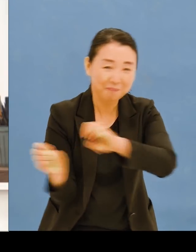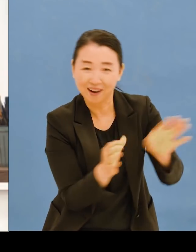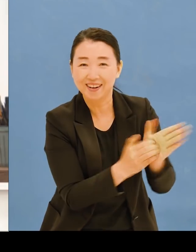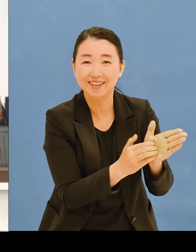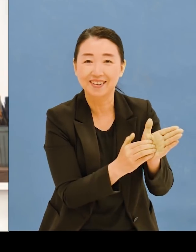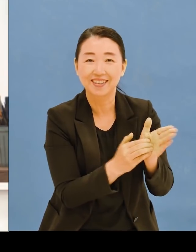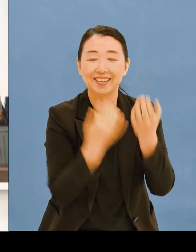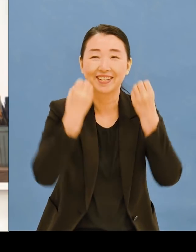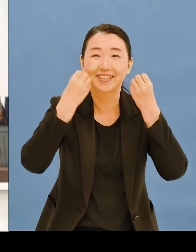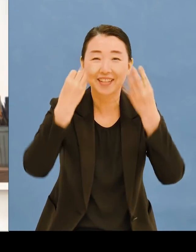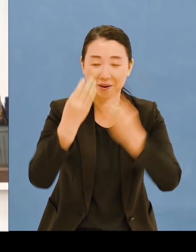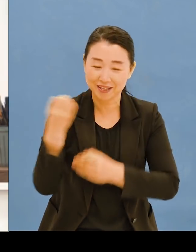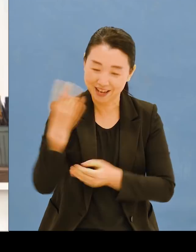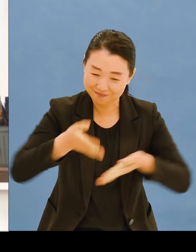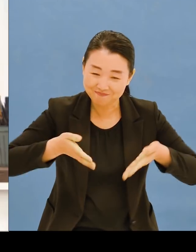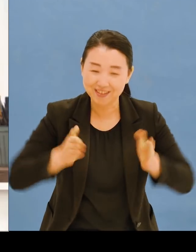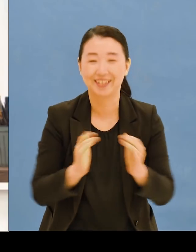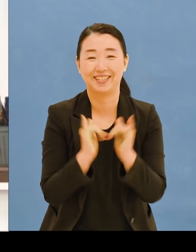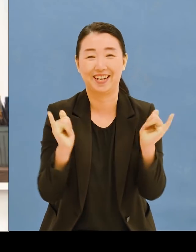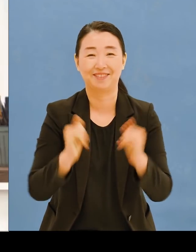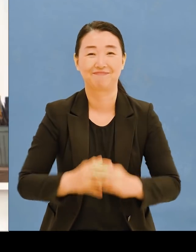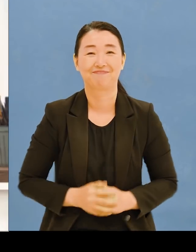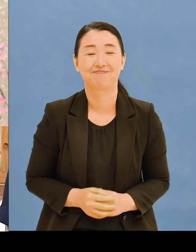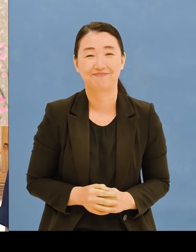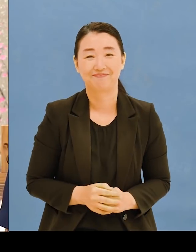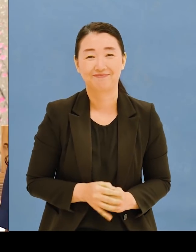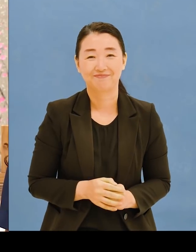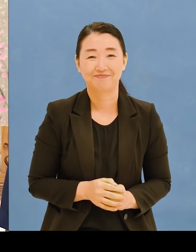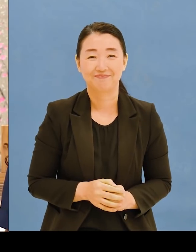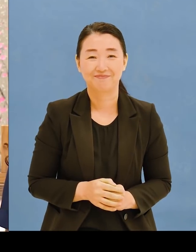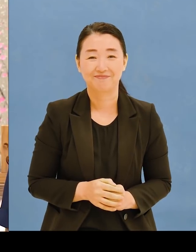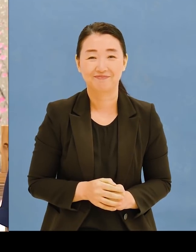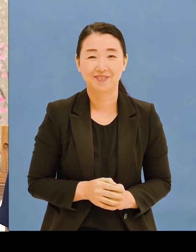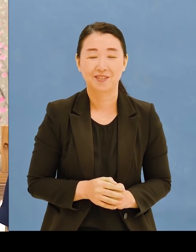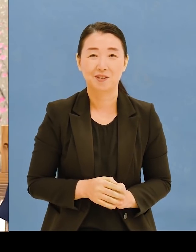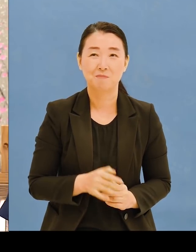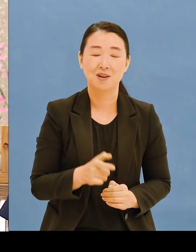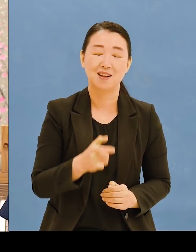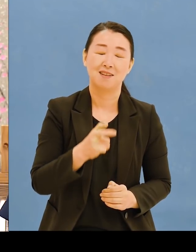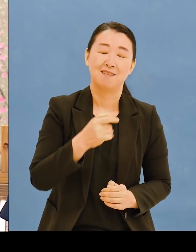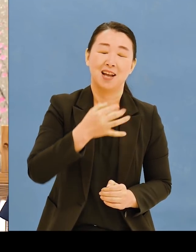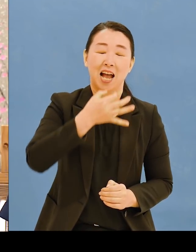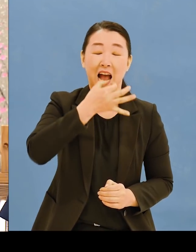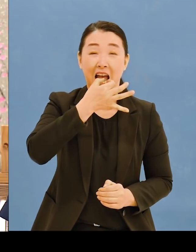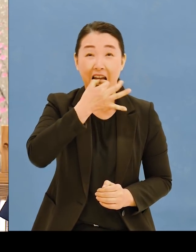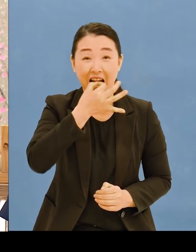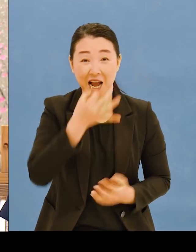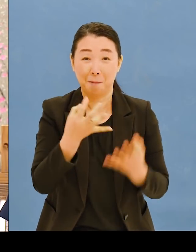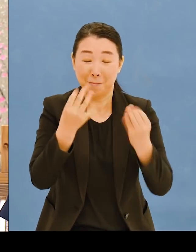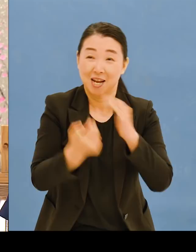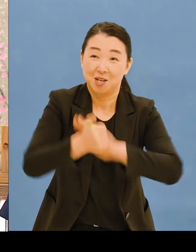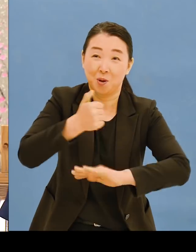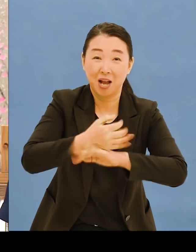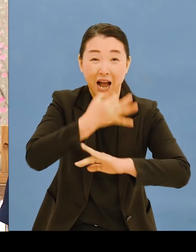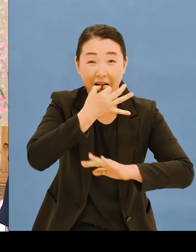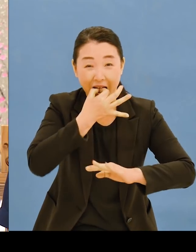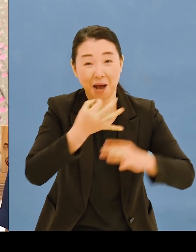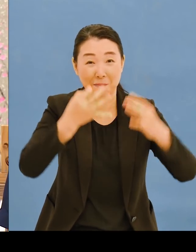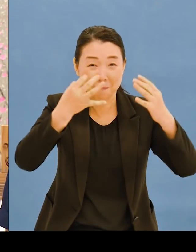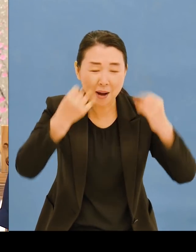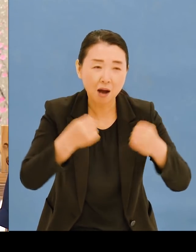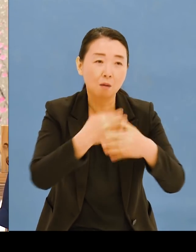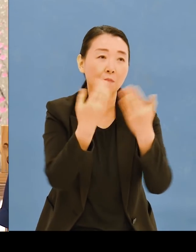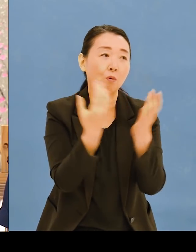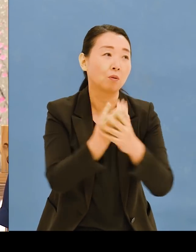벗어 던지고 새롭게 거듭나신 분입니다. 아, 그렇습니다. 물욕, 성공욕 이런 것들로 가득하시다가